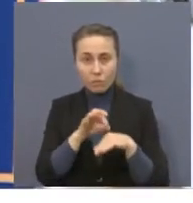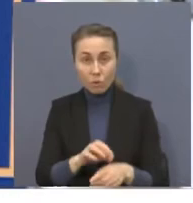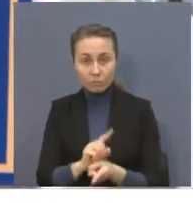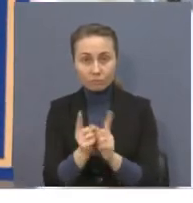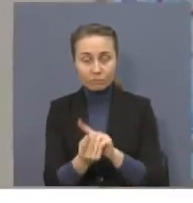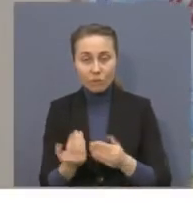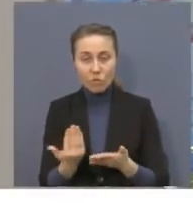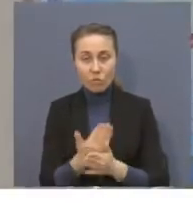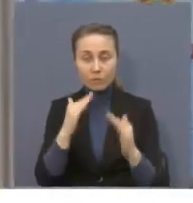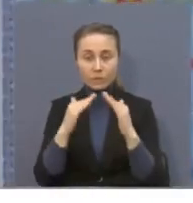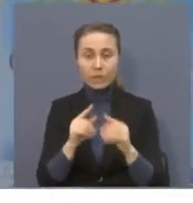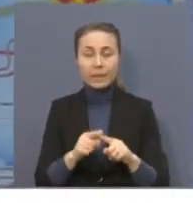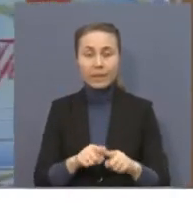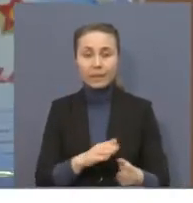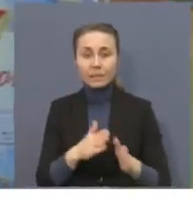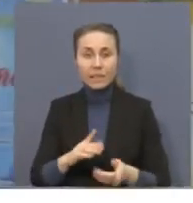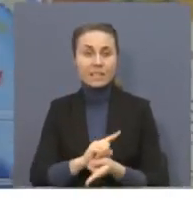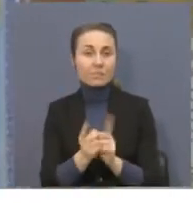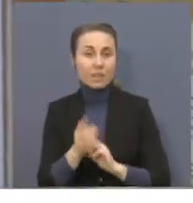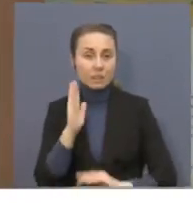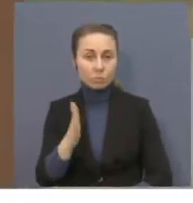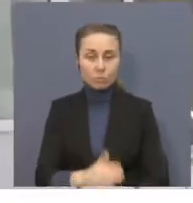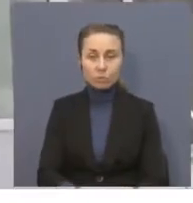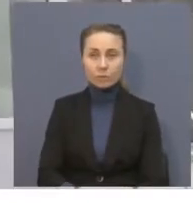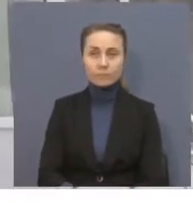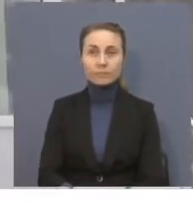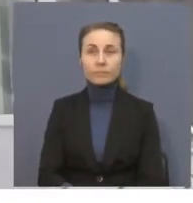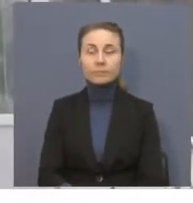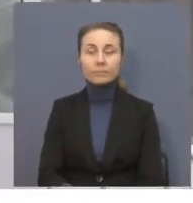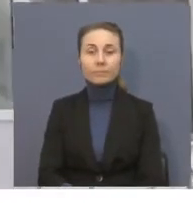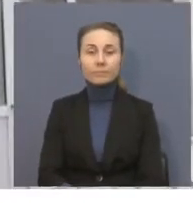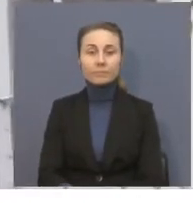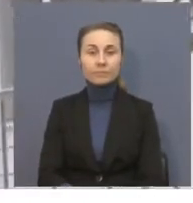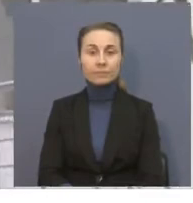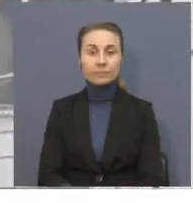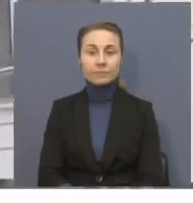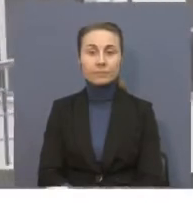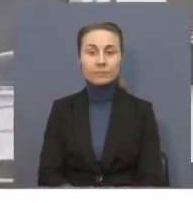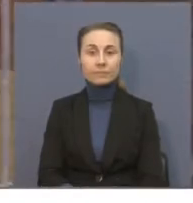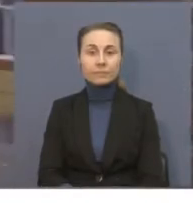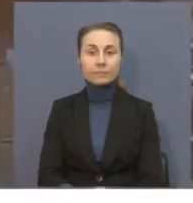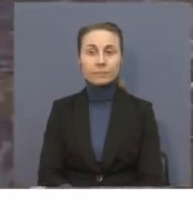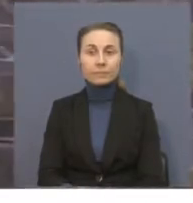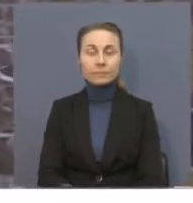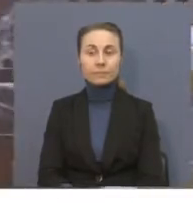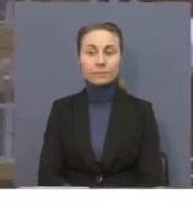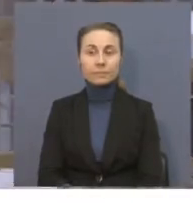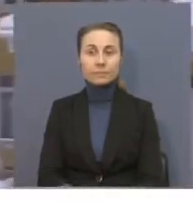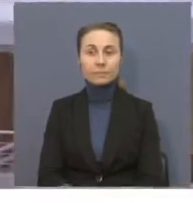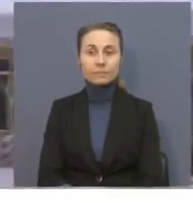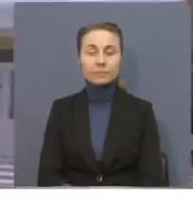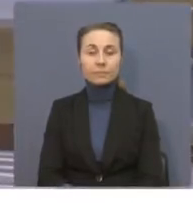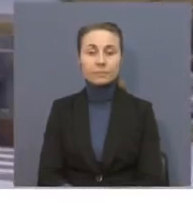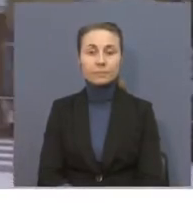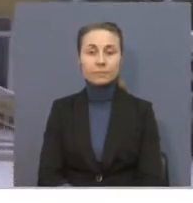эксплуатацию обновленного объекта ситуация в районе стабилизируется. Сынек Обжасарова, Абзал Балтабаев, Боржан Смагулов, Алмаз